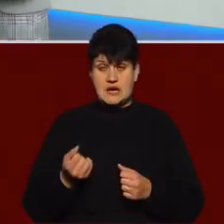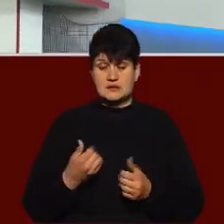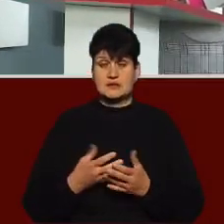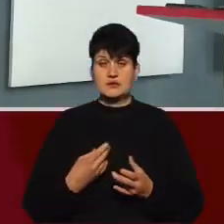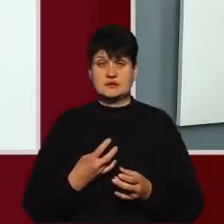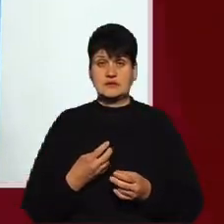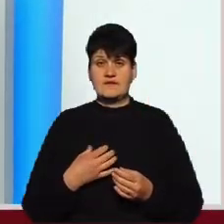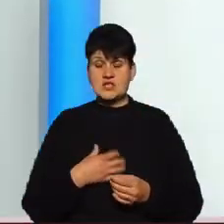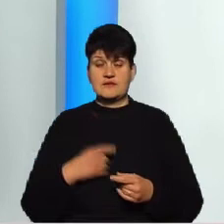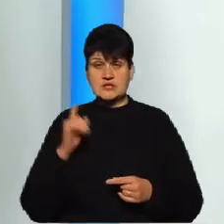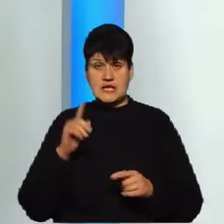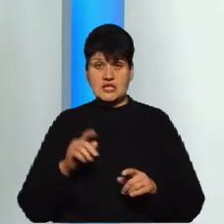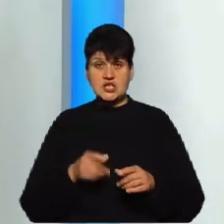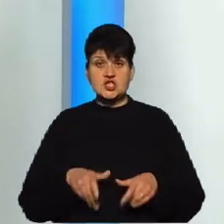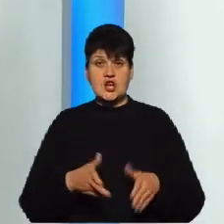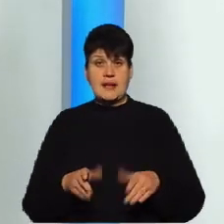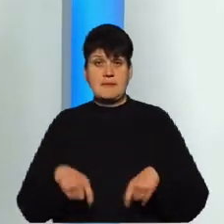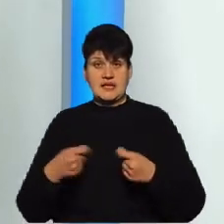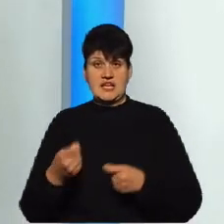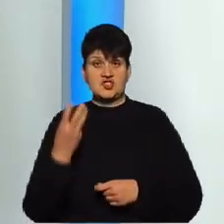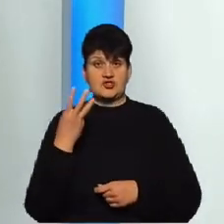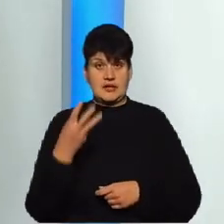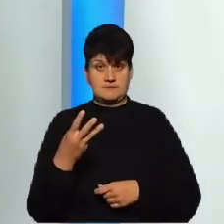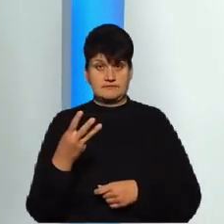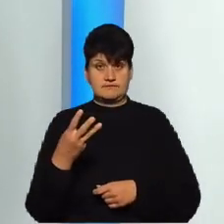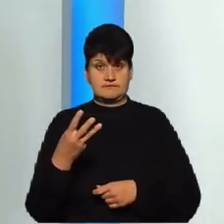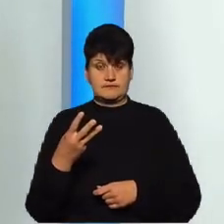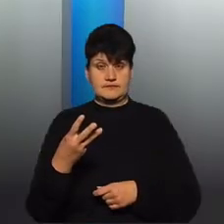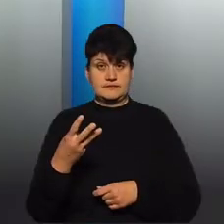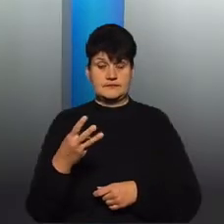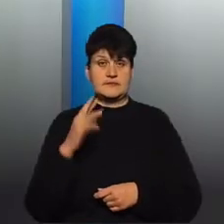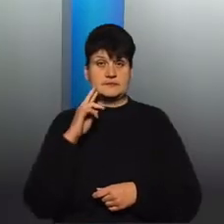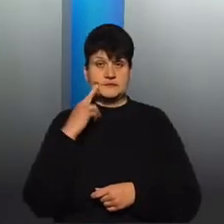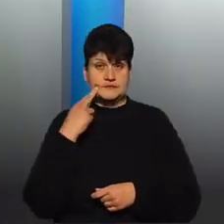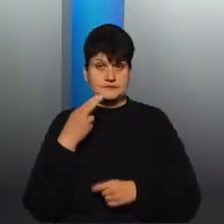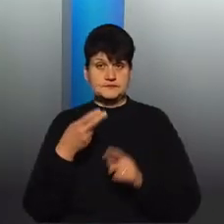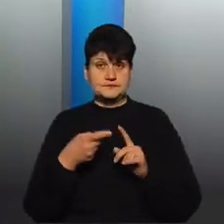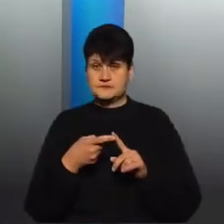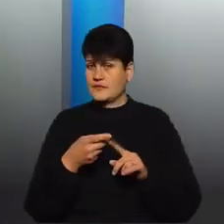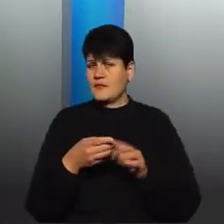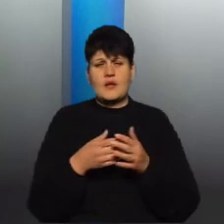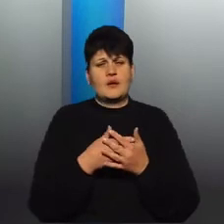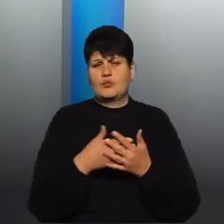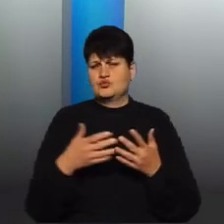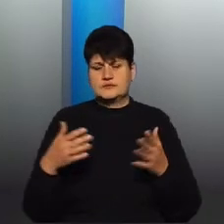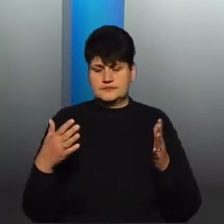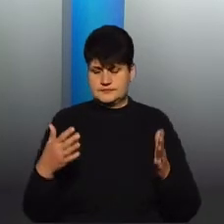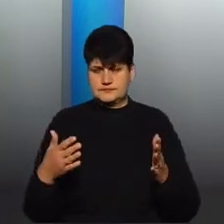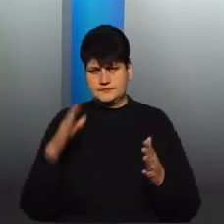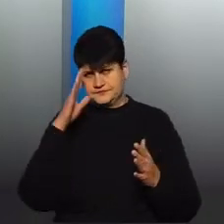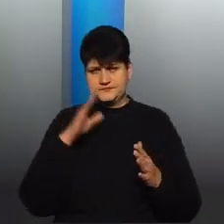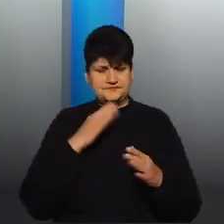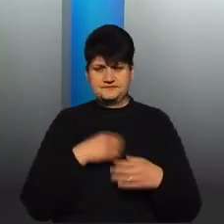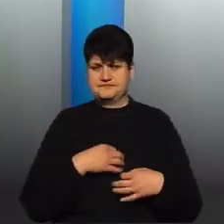передачі. Їх є три основних. Це є статевий при любих гомо- чи гетеросексуальних відносинах, при любих